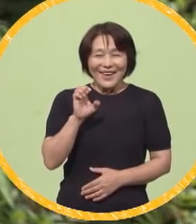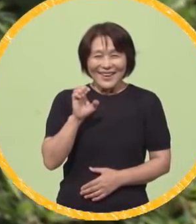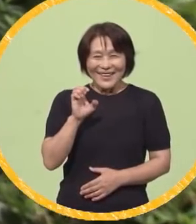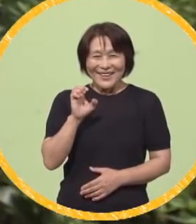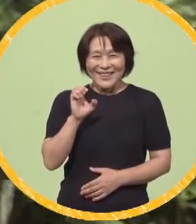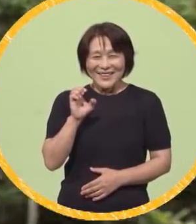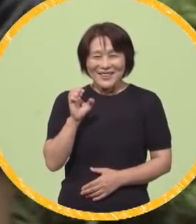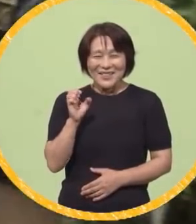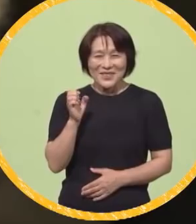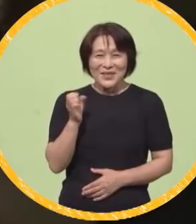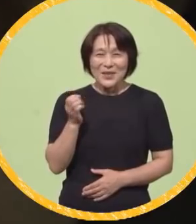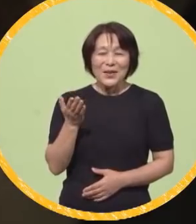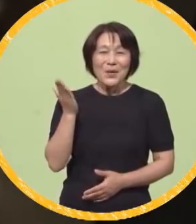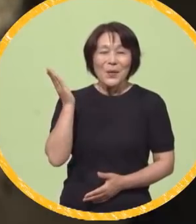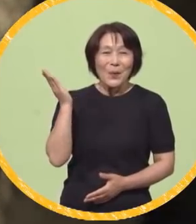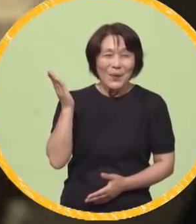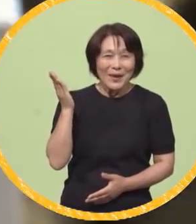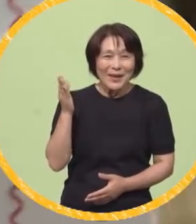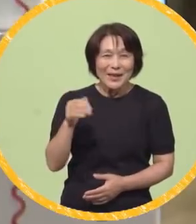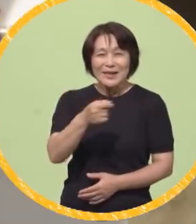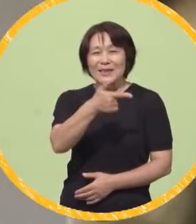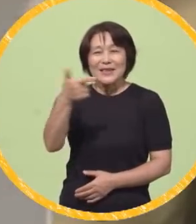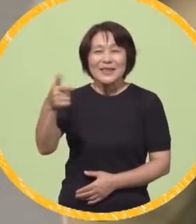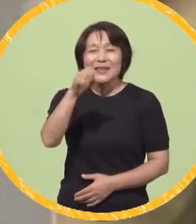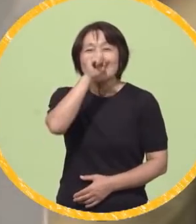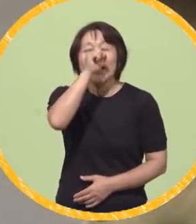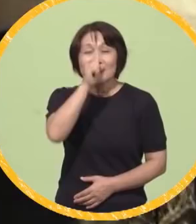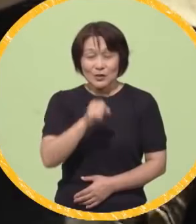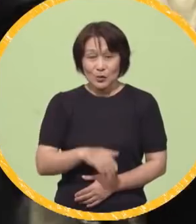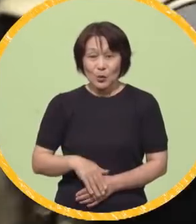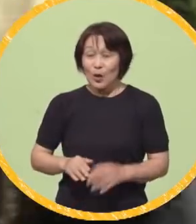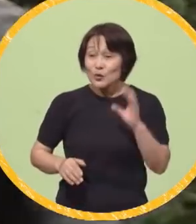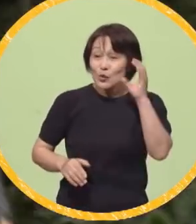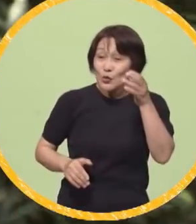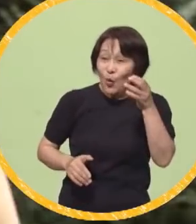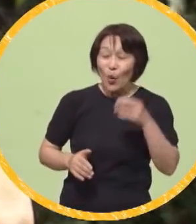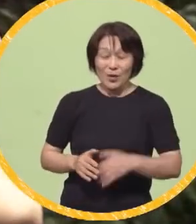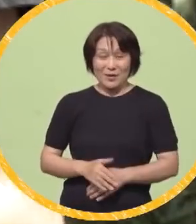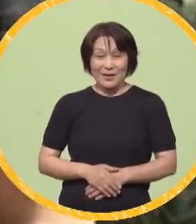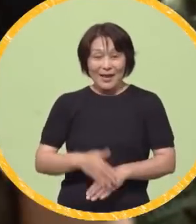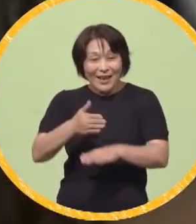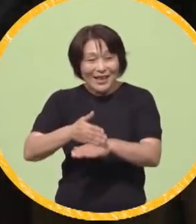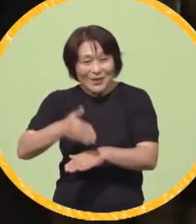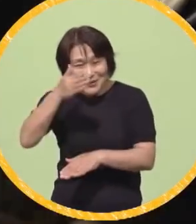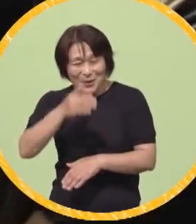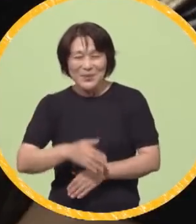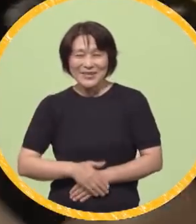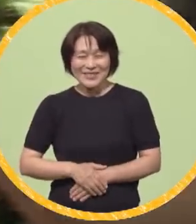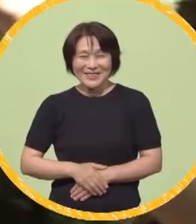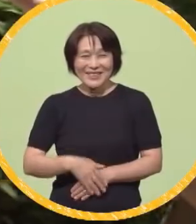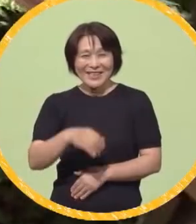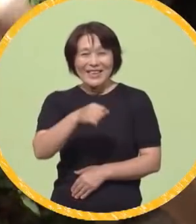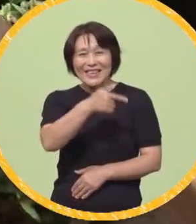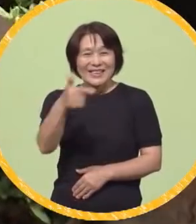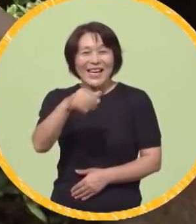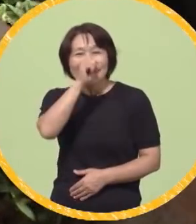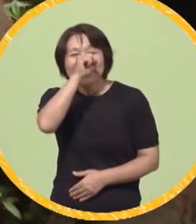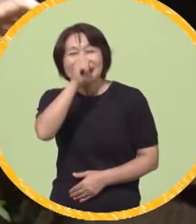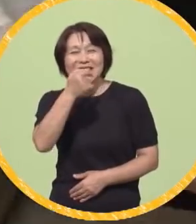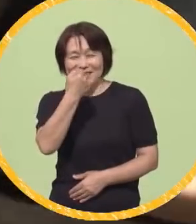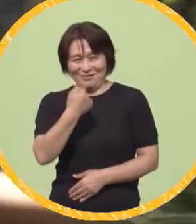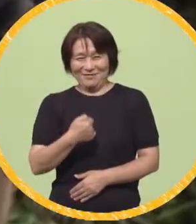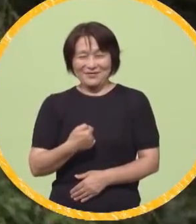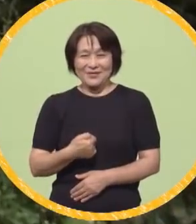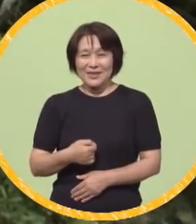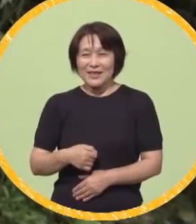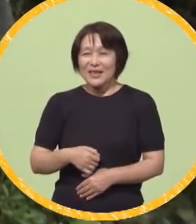見てください、大吉でした。あ、ありがとうございます。大吉でした。 よか